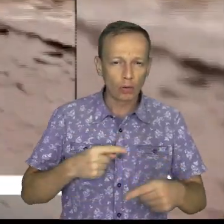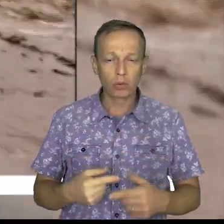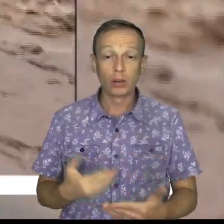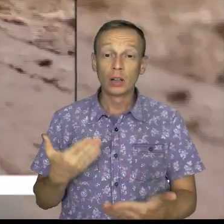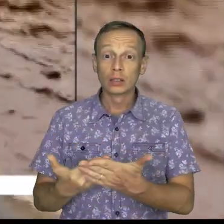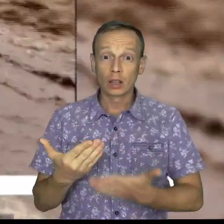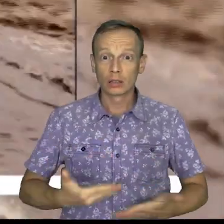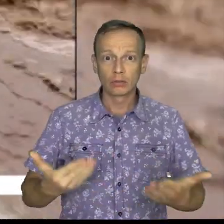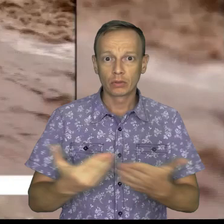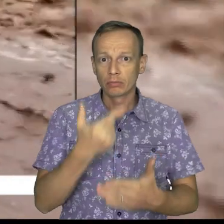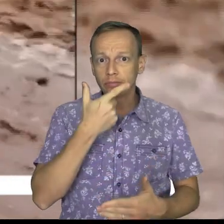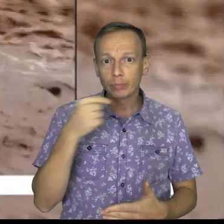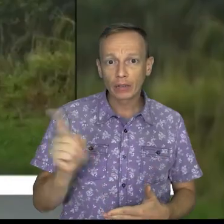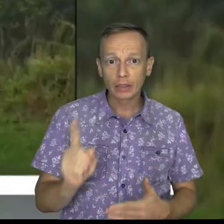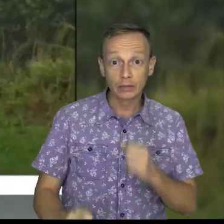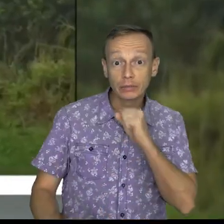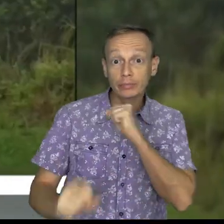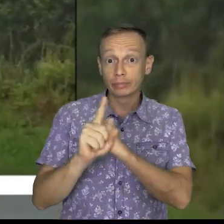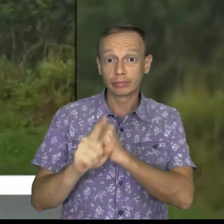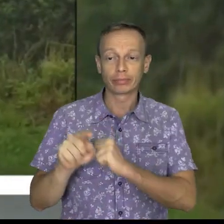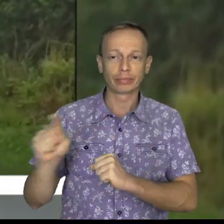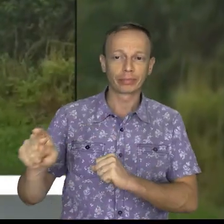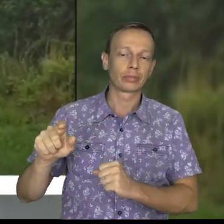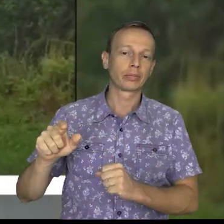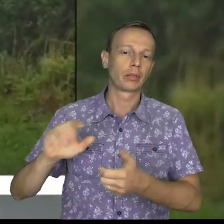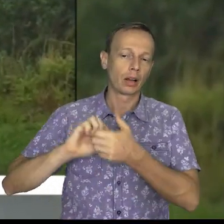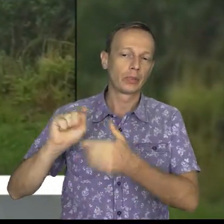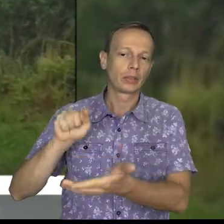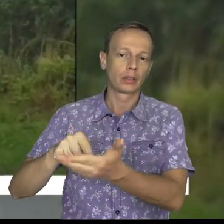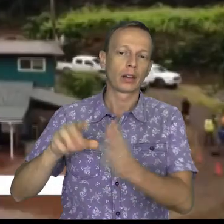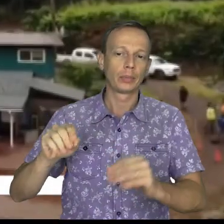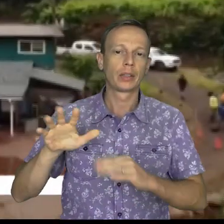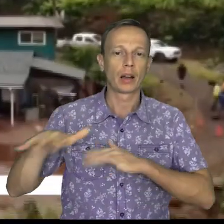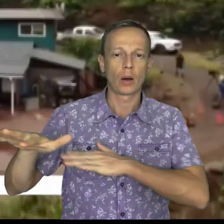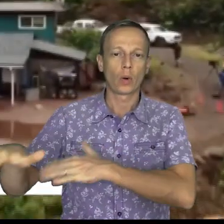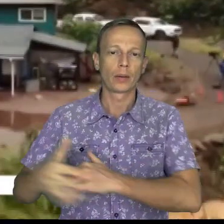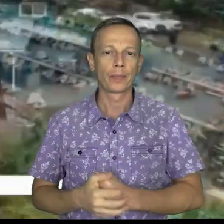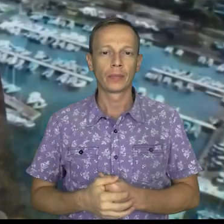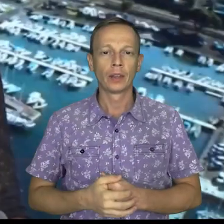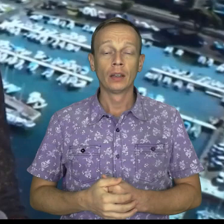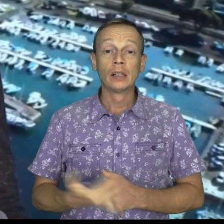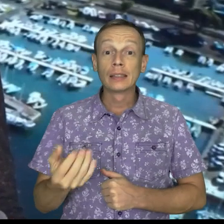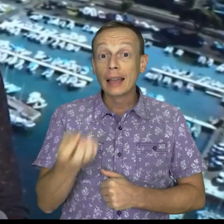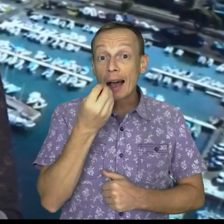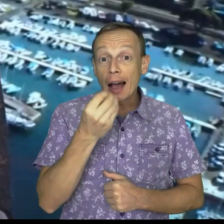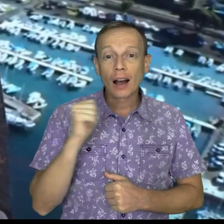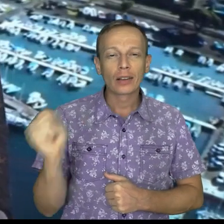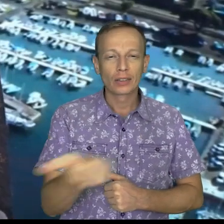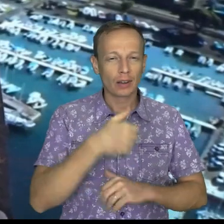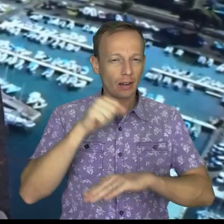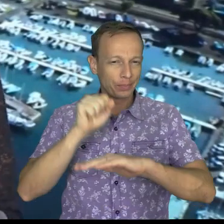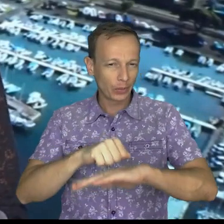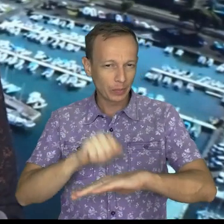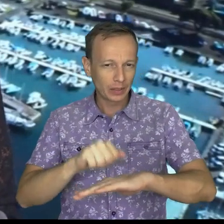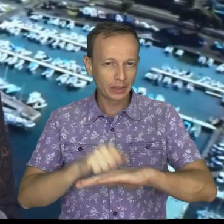cours. Une situation difficile et inédite que vivent nos cousins de Hawaï. Si vous êtes à table,